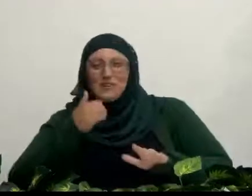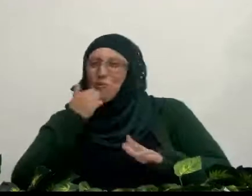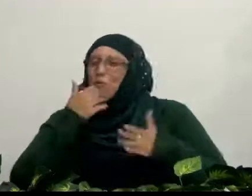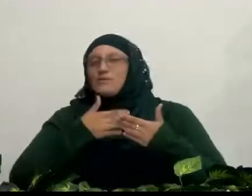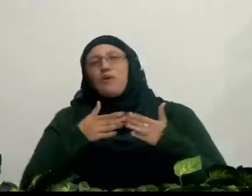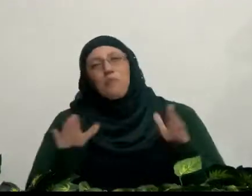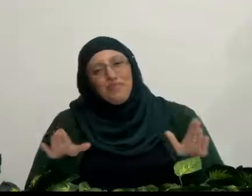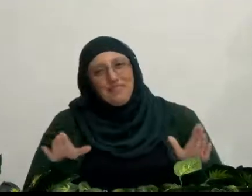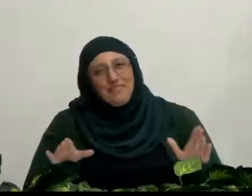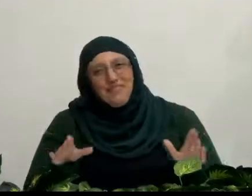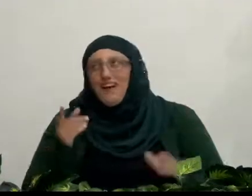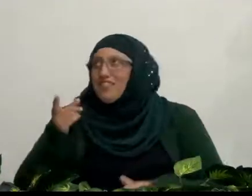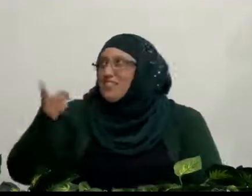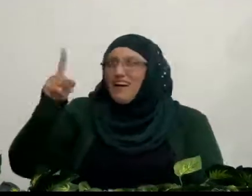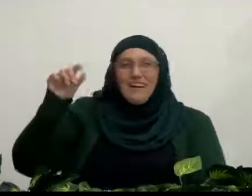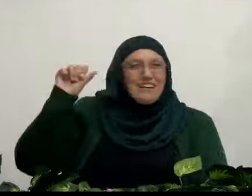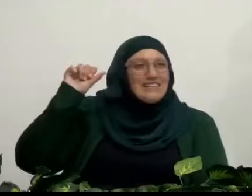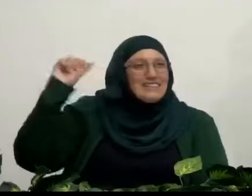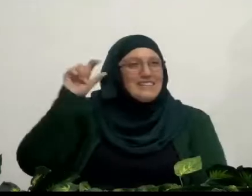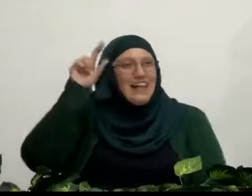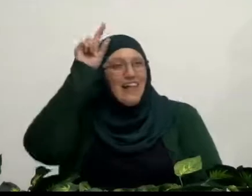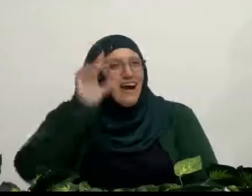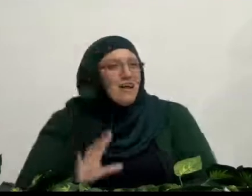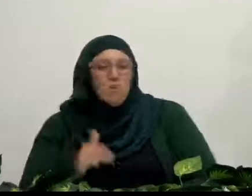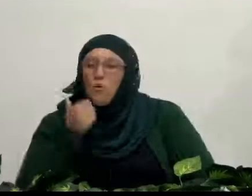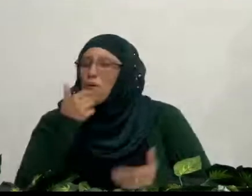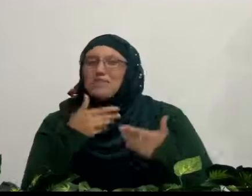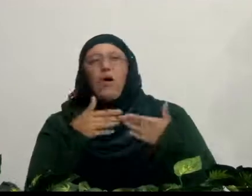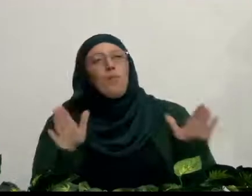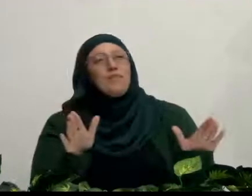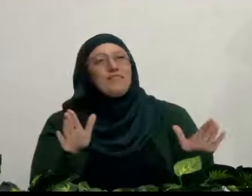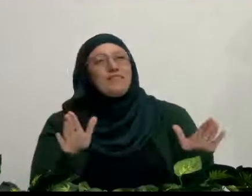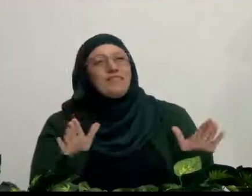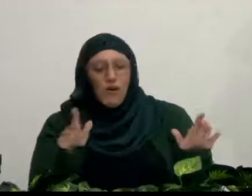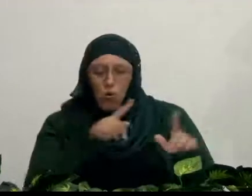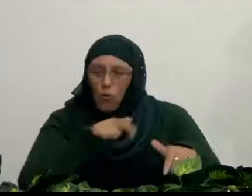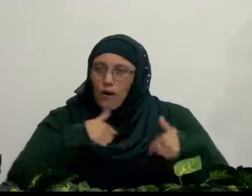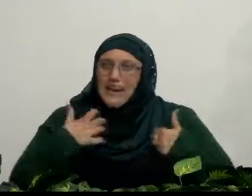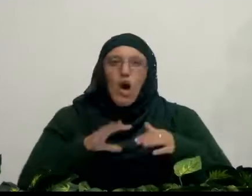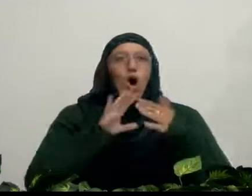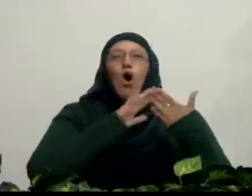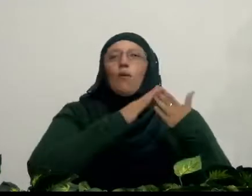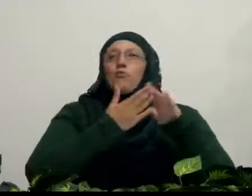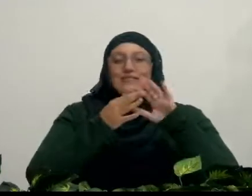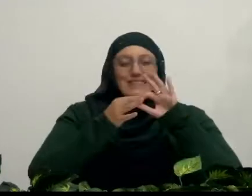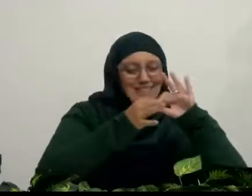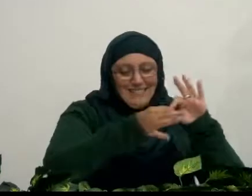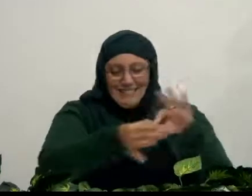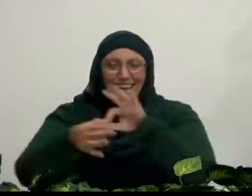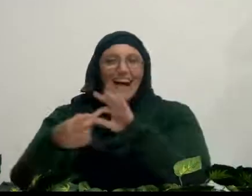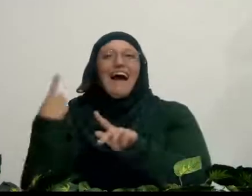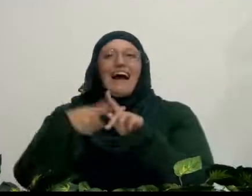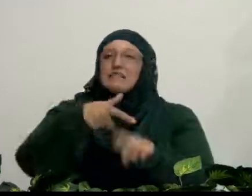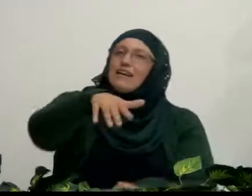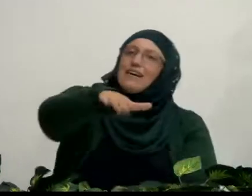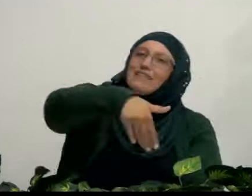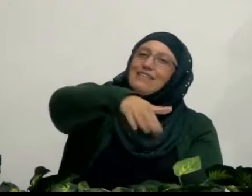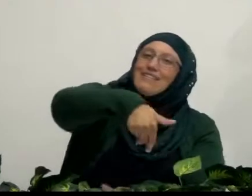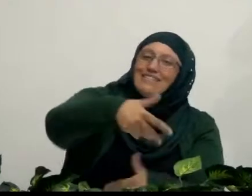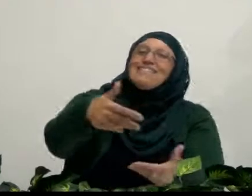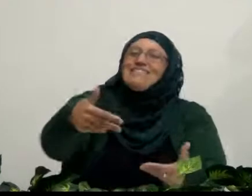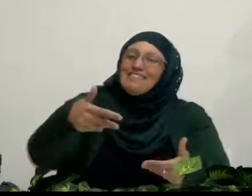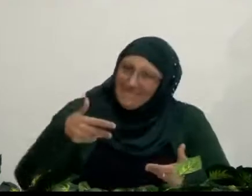the mercy and the doors of Islam are always open. As a community, إِنَّمَا الْمُؤْمِنُونَ